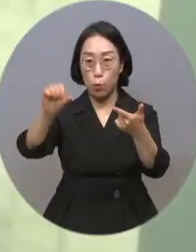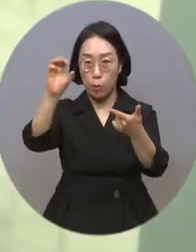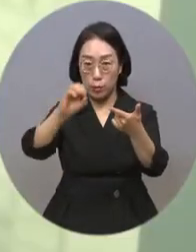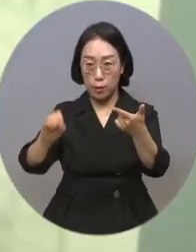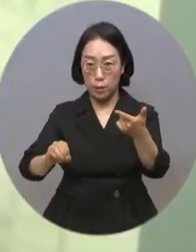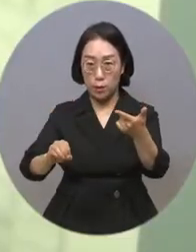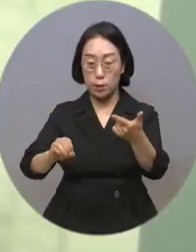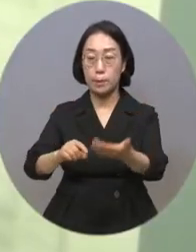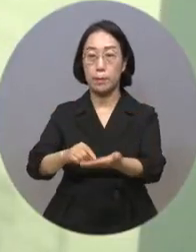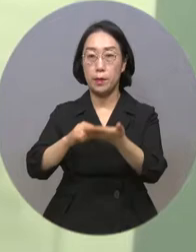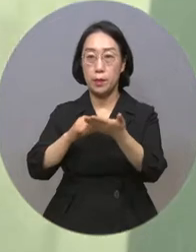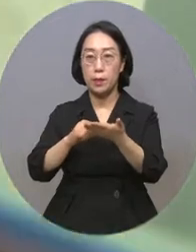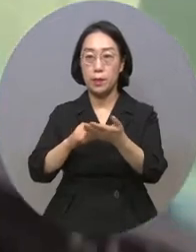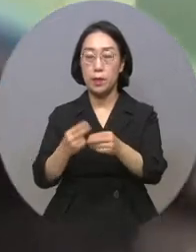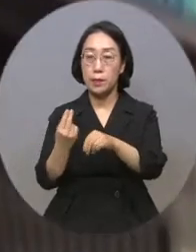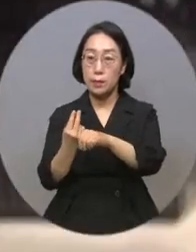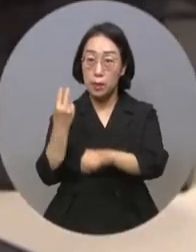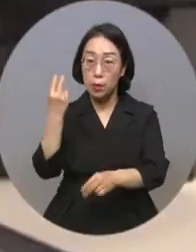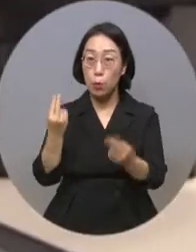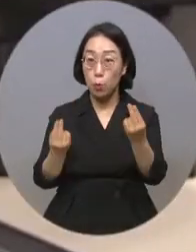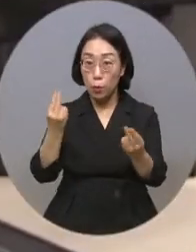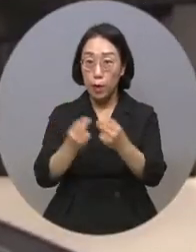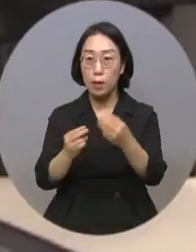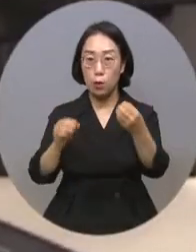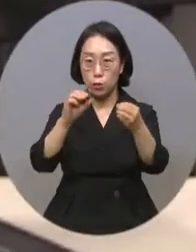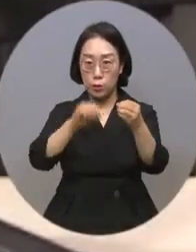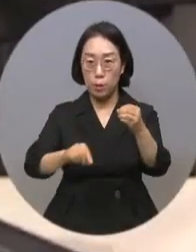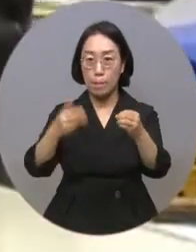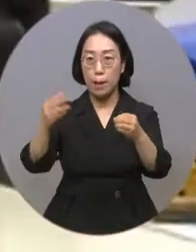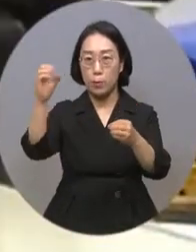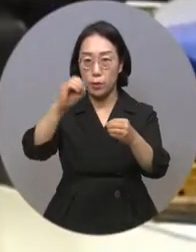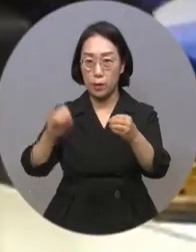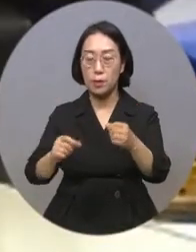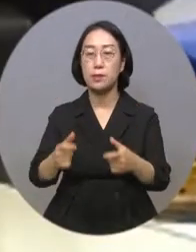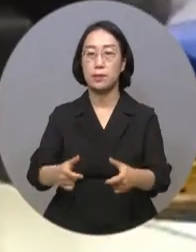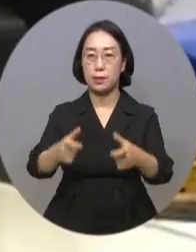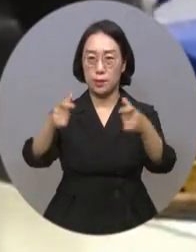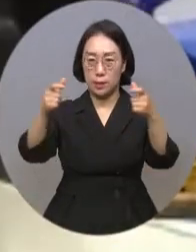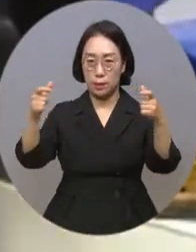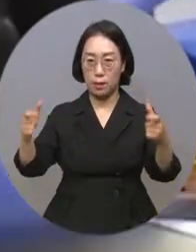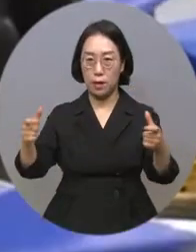집계돼 전년 대비 0.8% 증가하는 성과를 거뒀습니다.